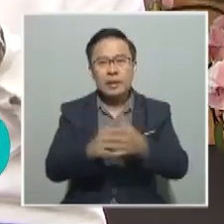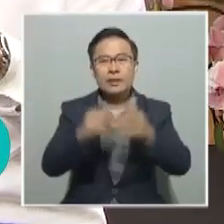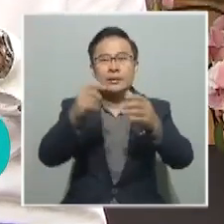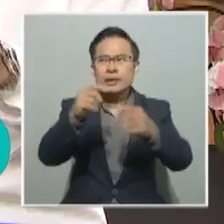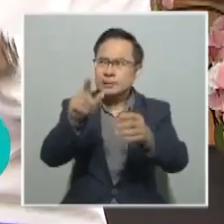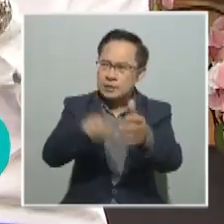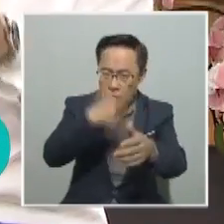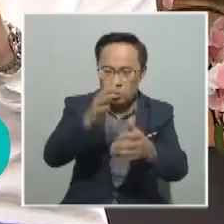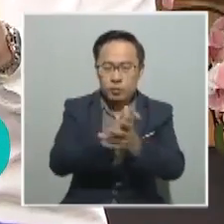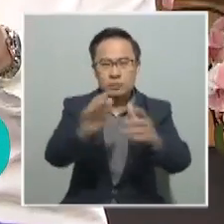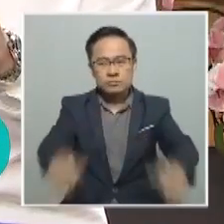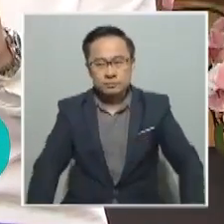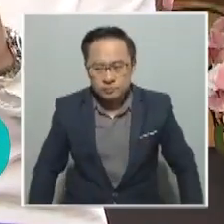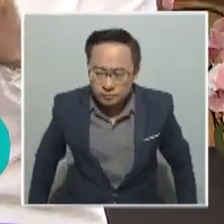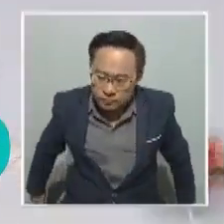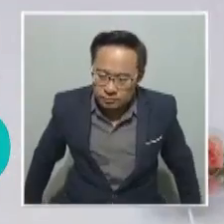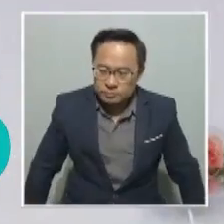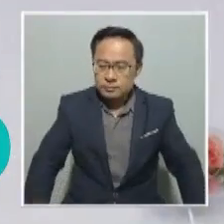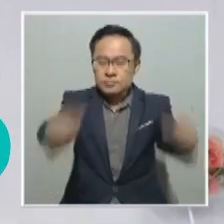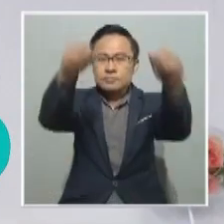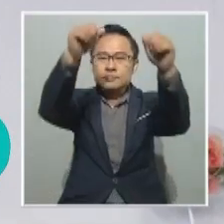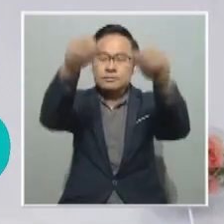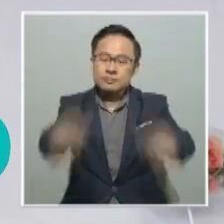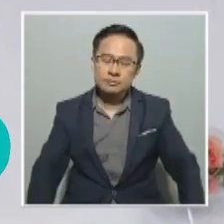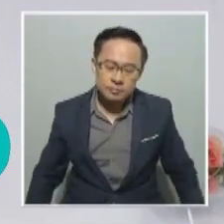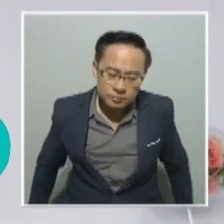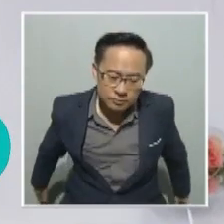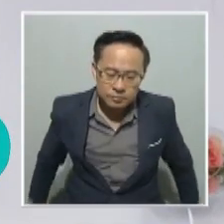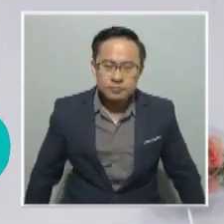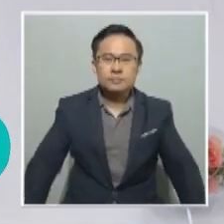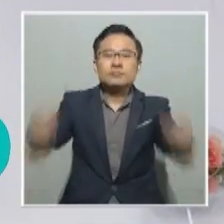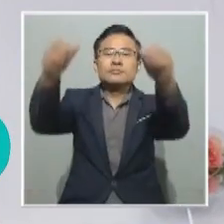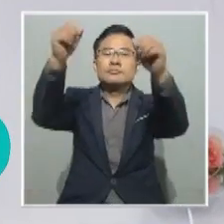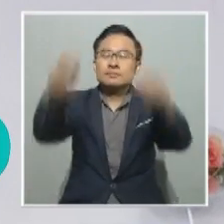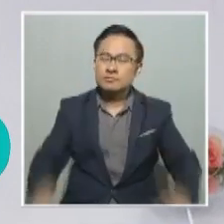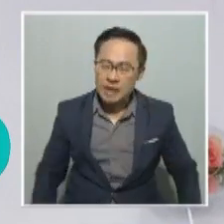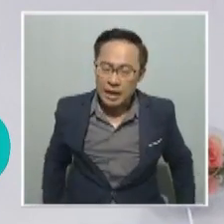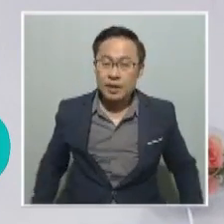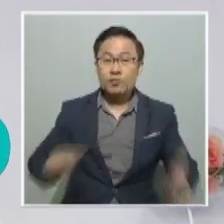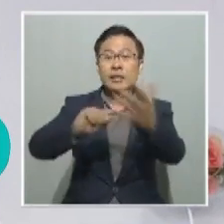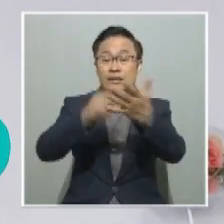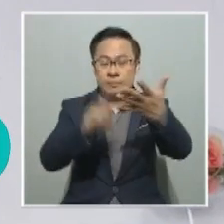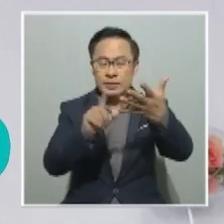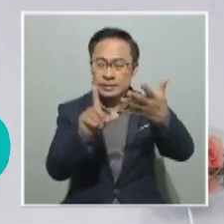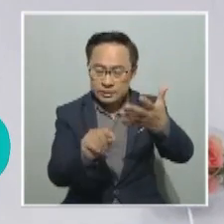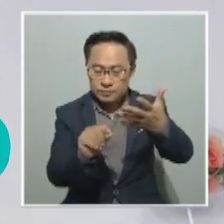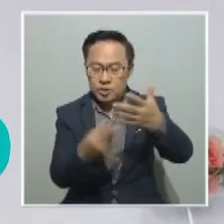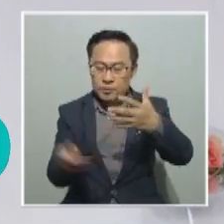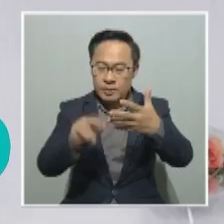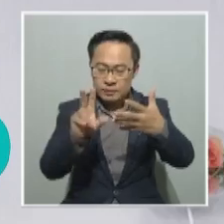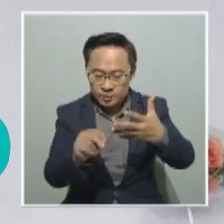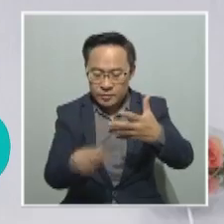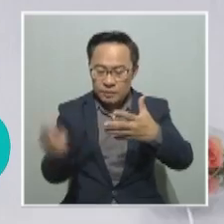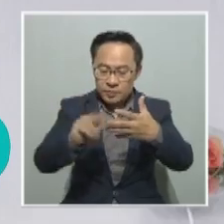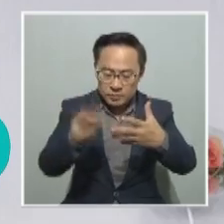ก 20-30 ทีเพราะบางคนน่ะมาถึงสตาร์ทก็คือ100ครั้งเลยไง คือโอ้มันก็ควรจะให้ร่างกายปรับตัวก่อน ใช่อาจจะ 20-30 ครั้งแล้วบางคนเนี่ยเขาอาจจะ